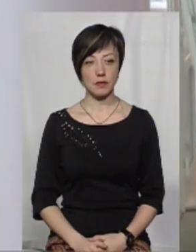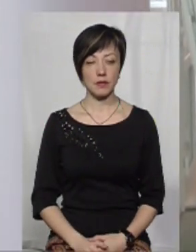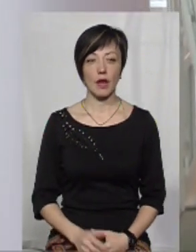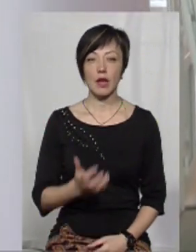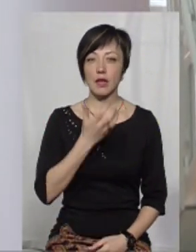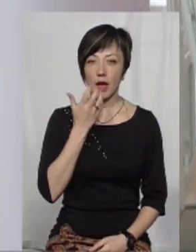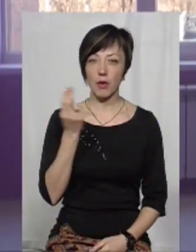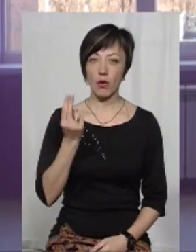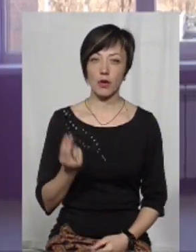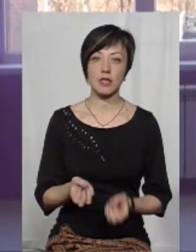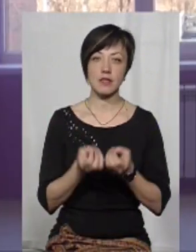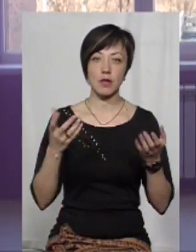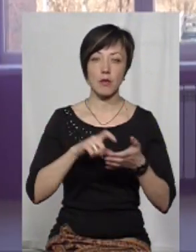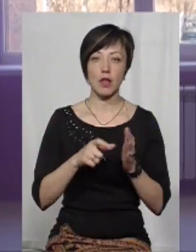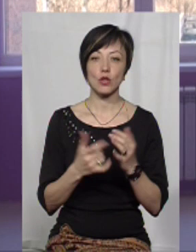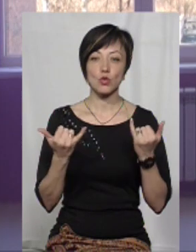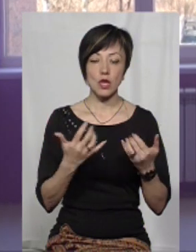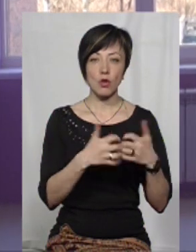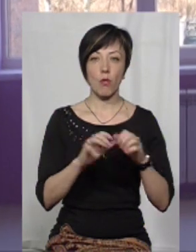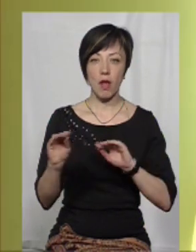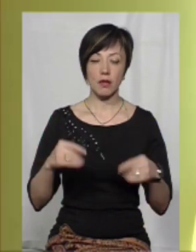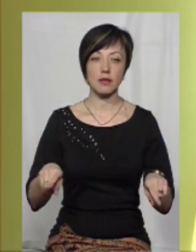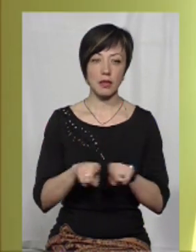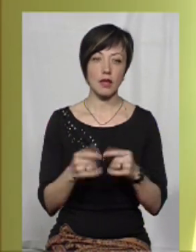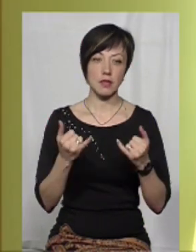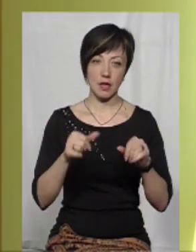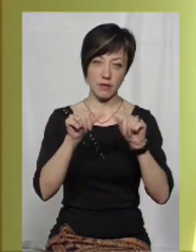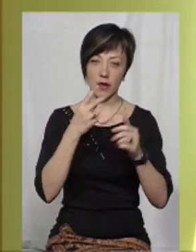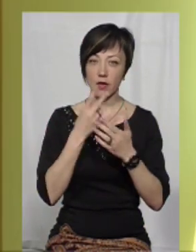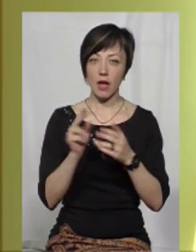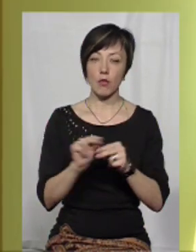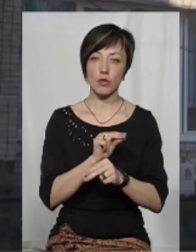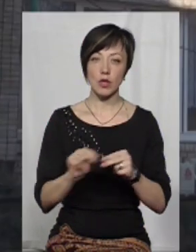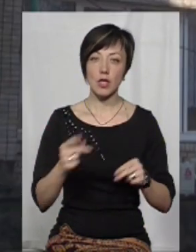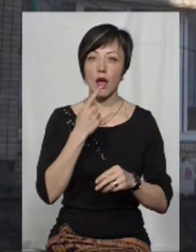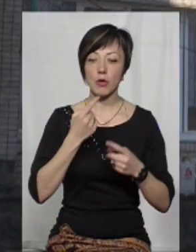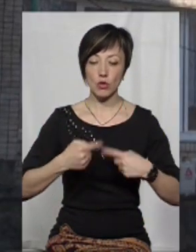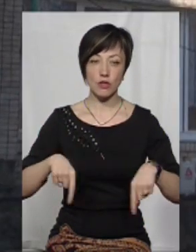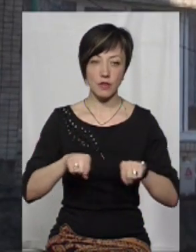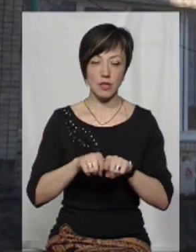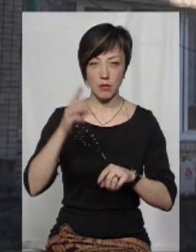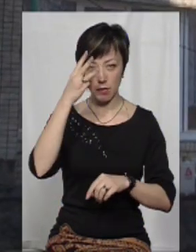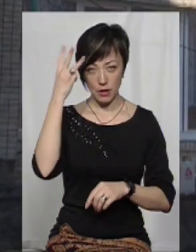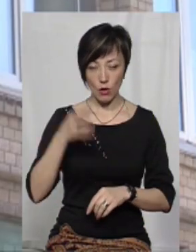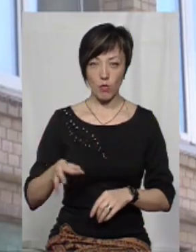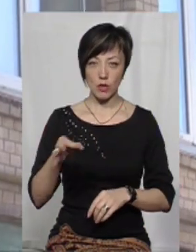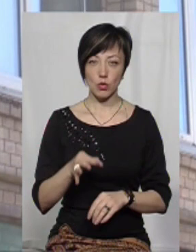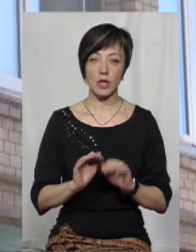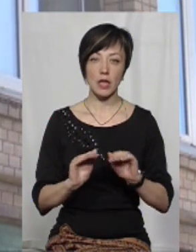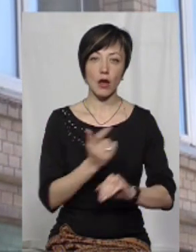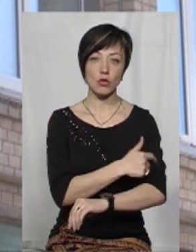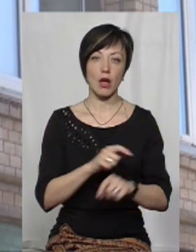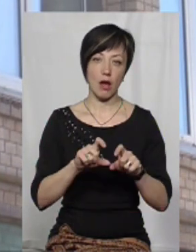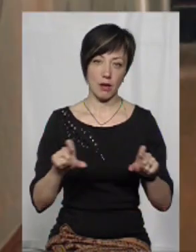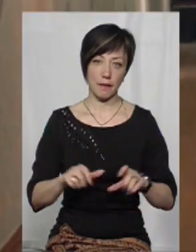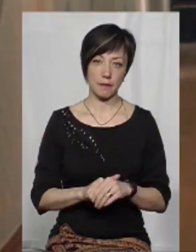Теплі кольори, світлі палати та сучасне обладнання. Так зараз виглядає відремонтоване гематологічне відділення Хмельницької обласної клінічної